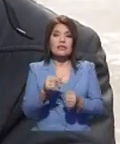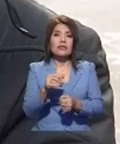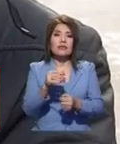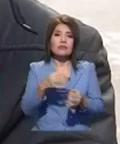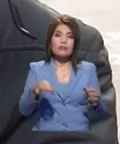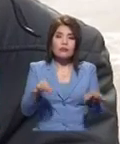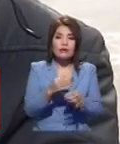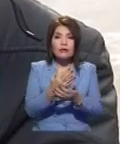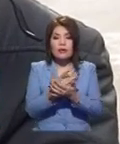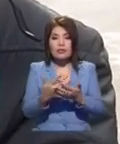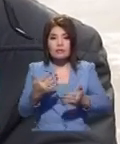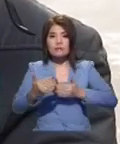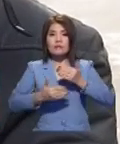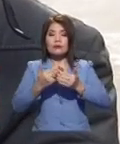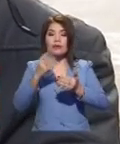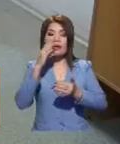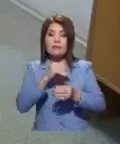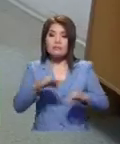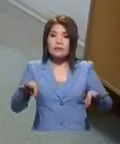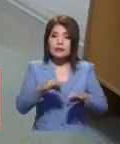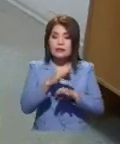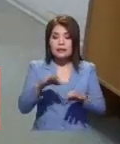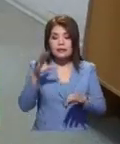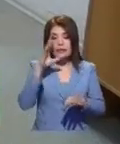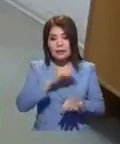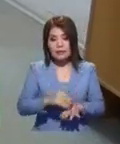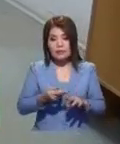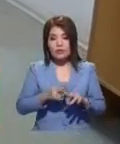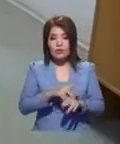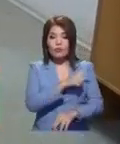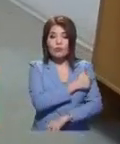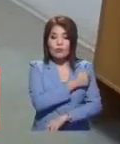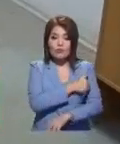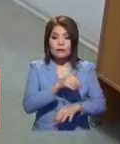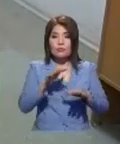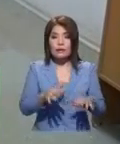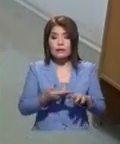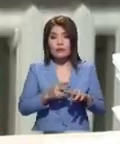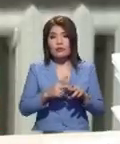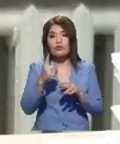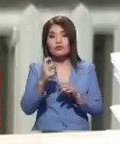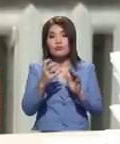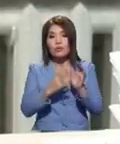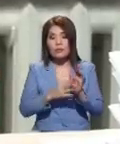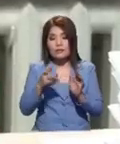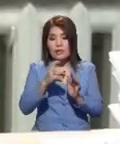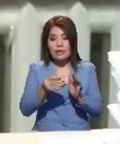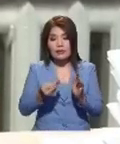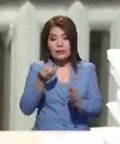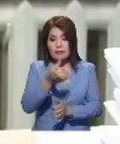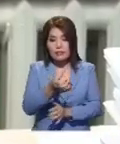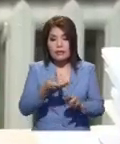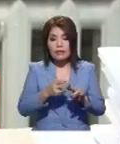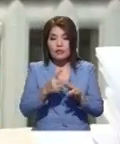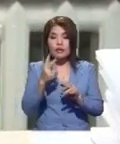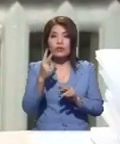асқақтайды, күй күмбірлейді, ән шырқалады деген. Медицина саласы да көшілгері, биыл бұл салаға 109 миллиард теңге бөлінген.